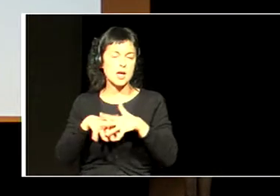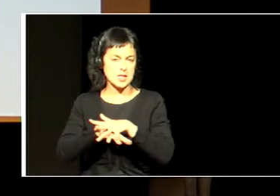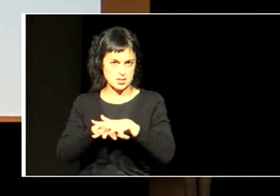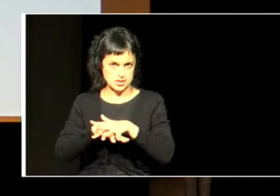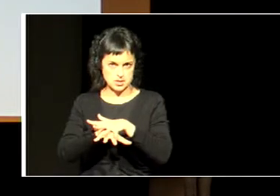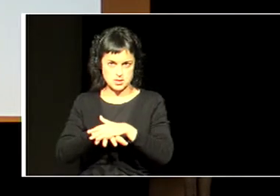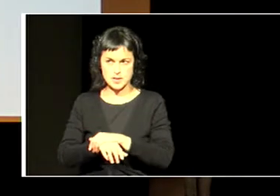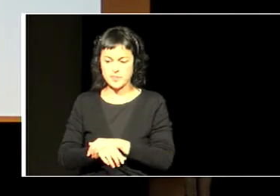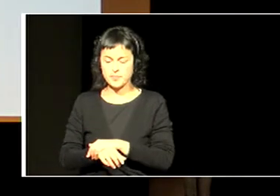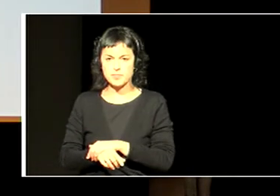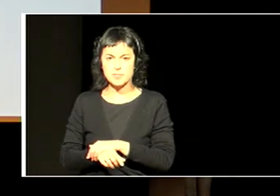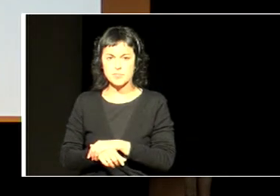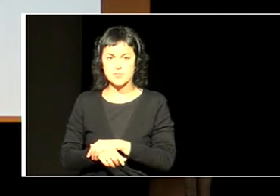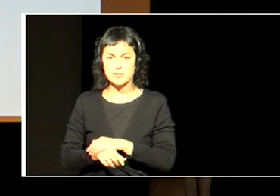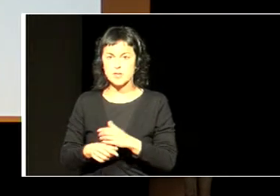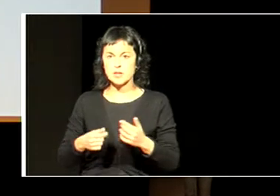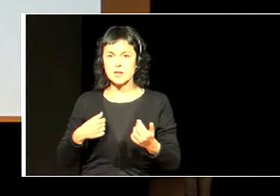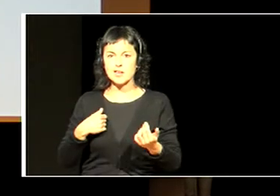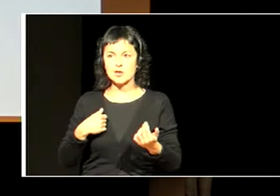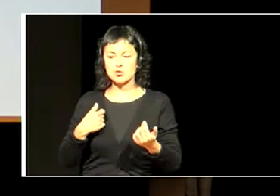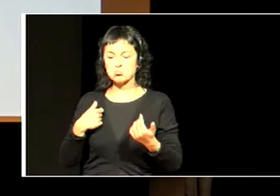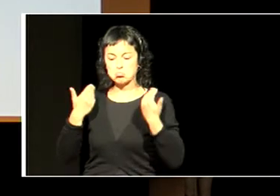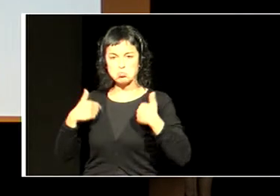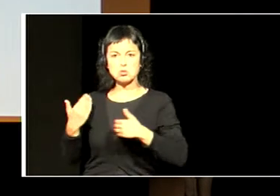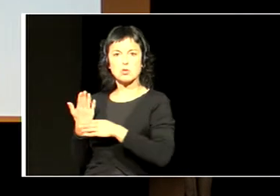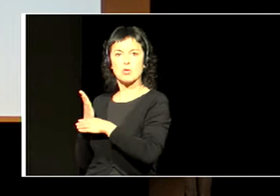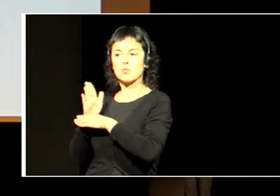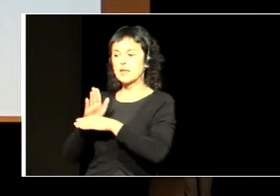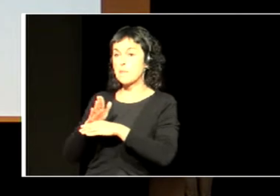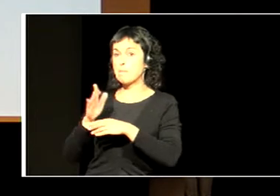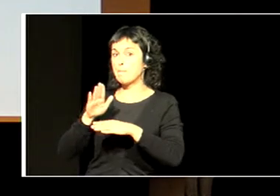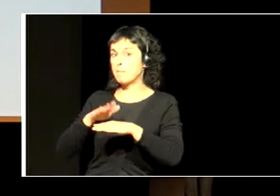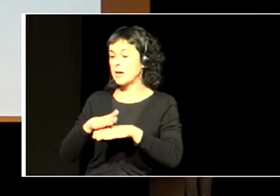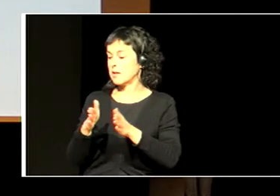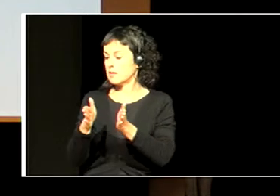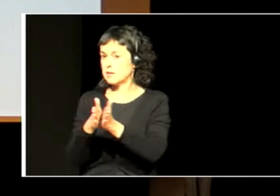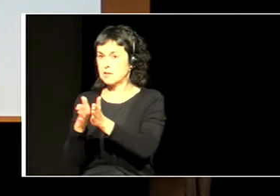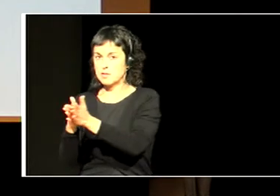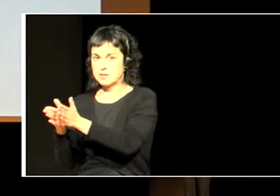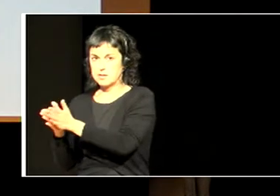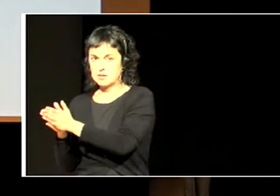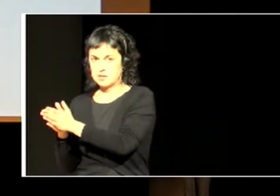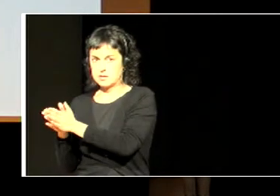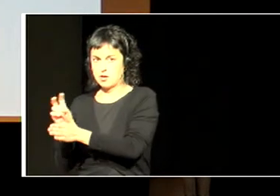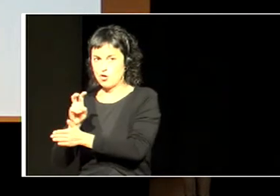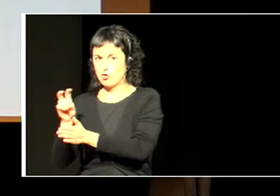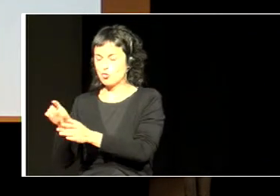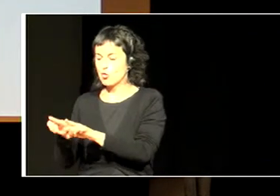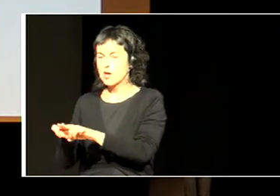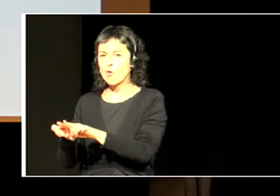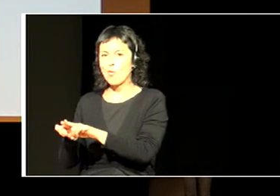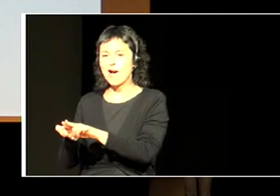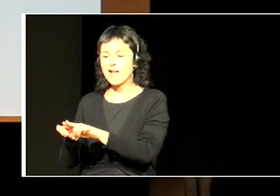bere burua beste ikaskidei, beste lagunei, berdintasun babesarea